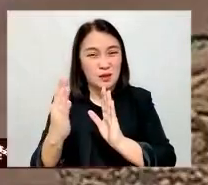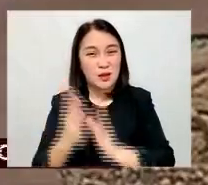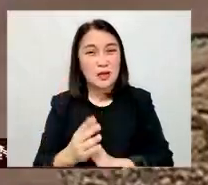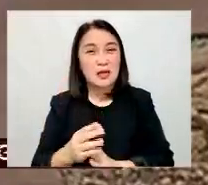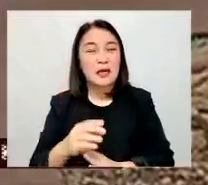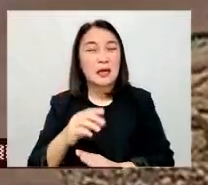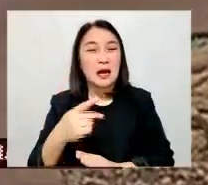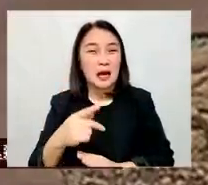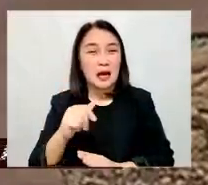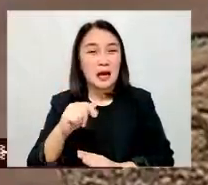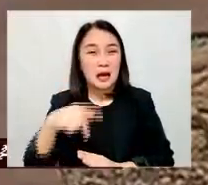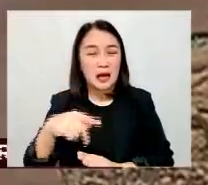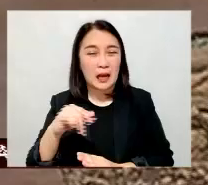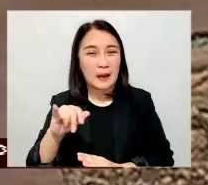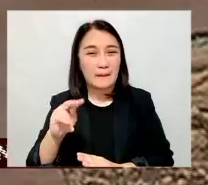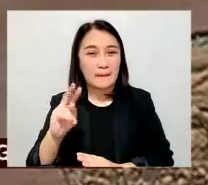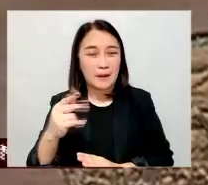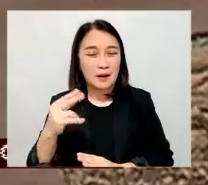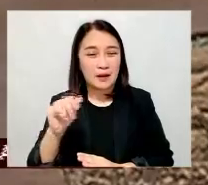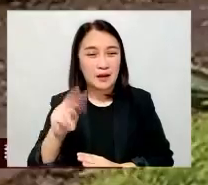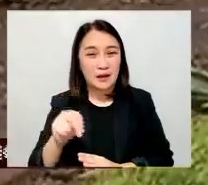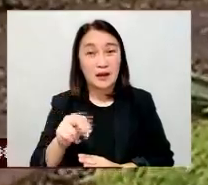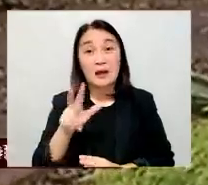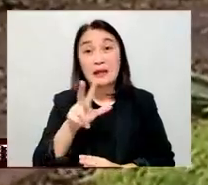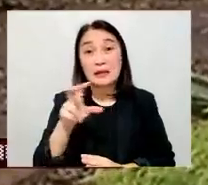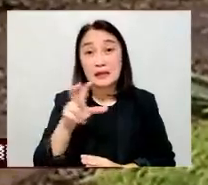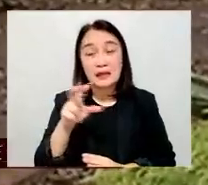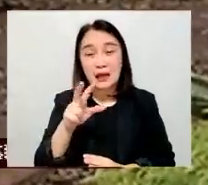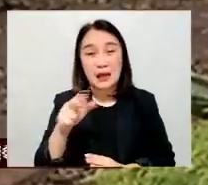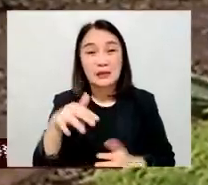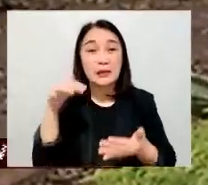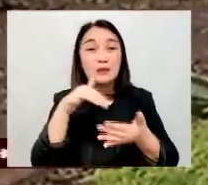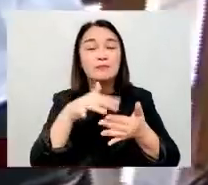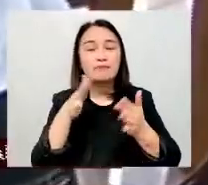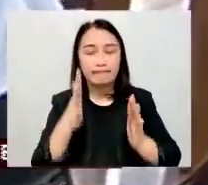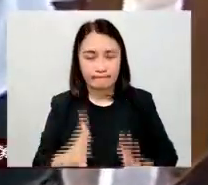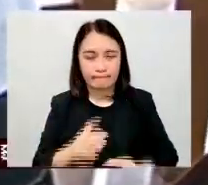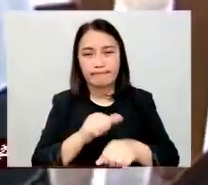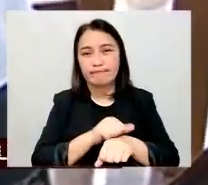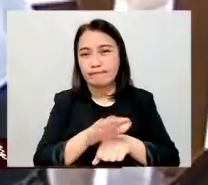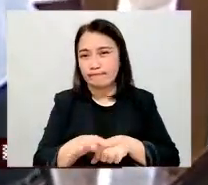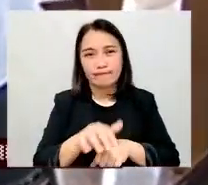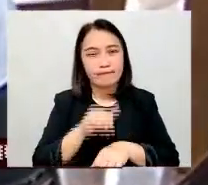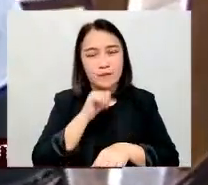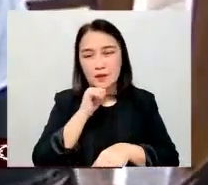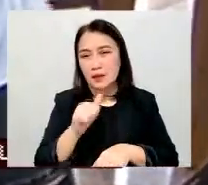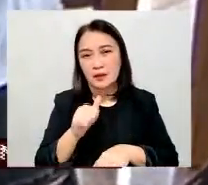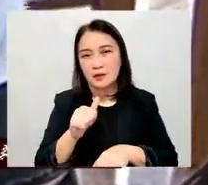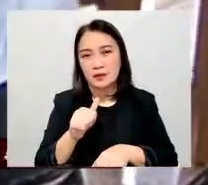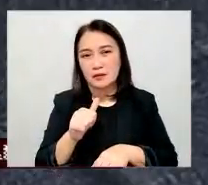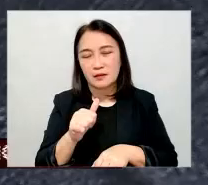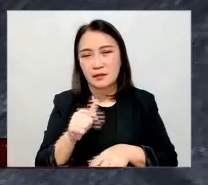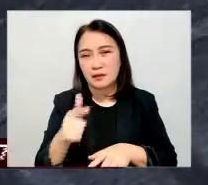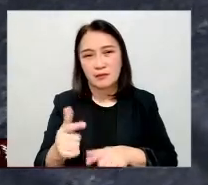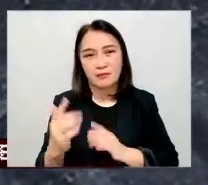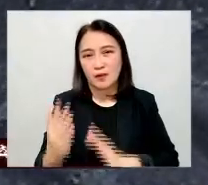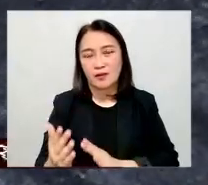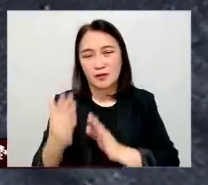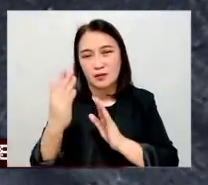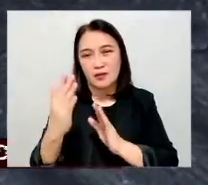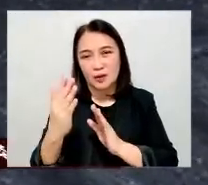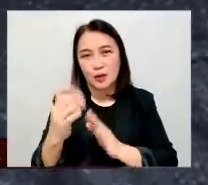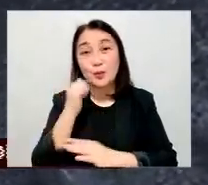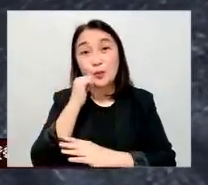Kapihan. 300 mag-aaral daw sa elementarya at high school ang apektado. Bukas na magsisimula ang pagdinig ng